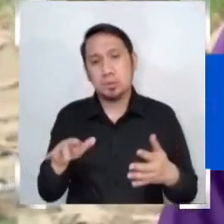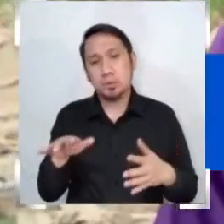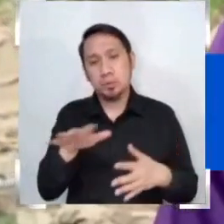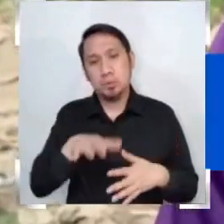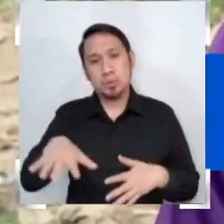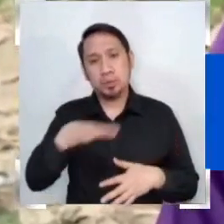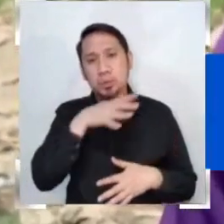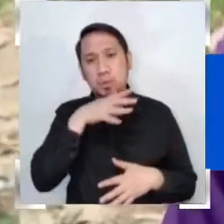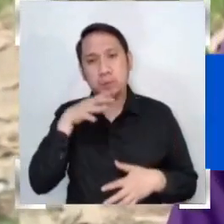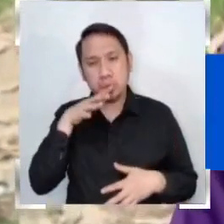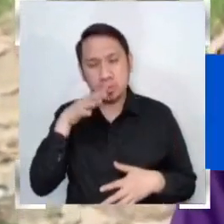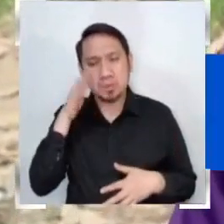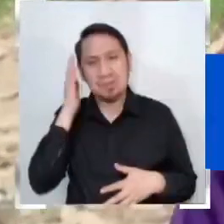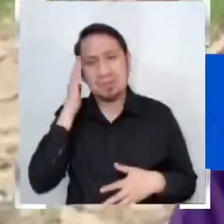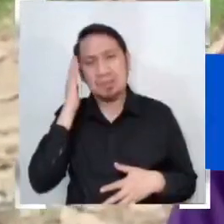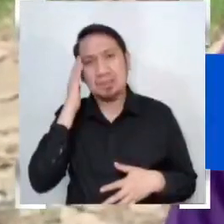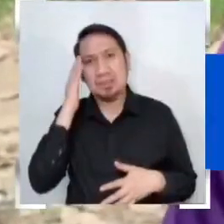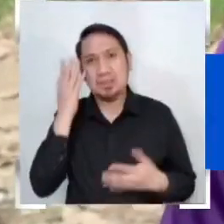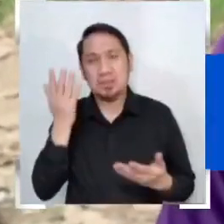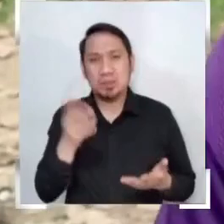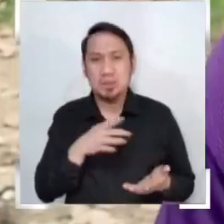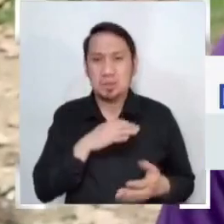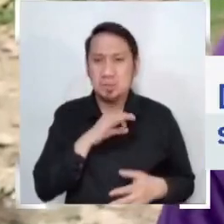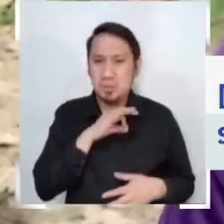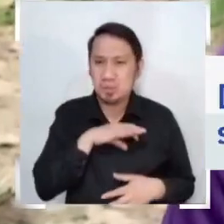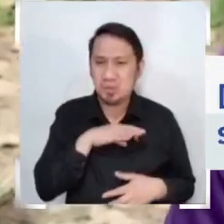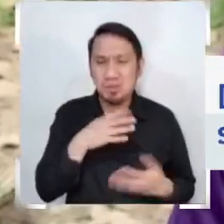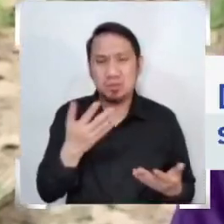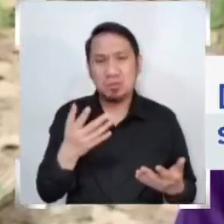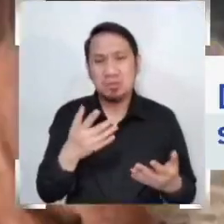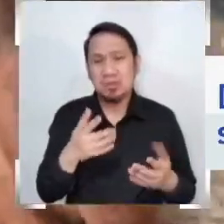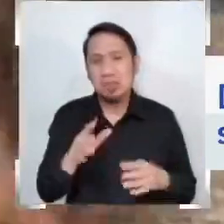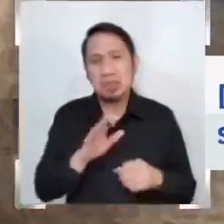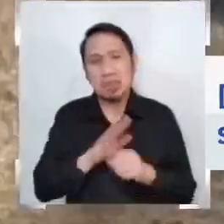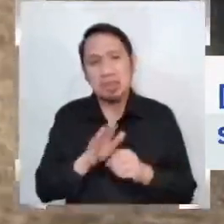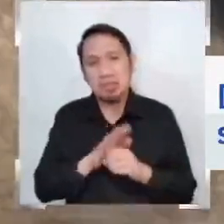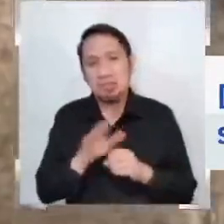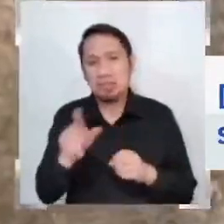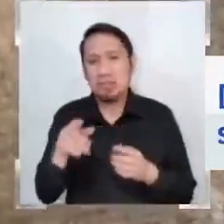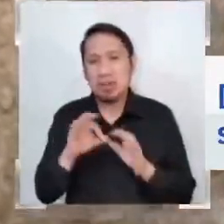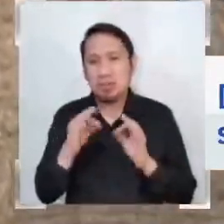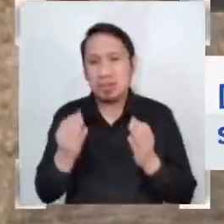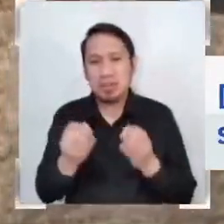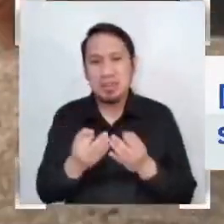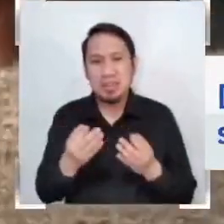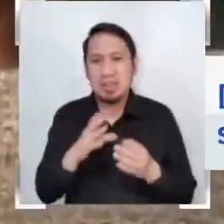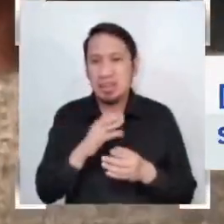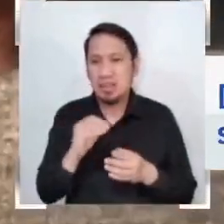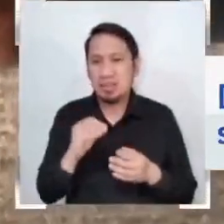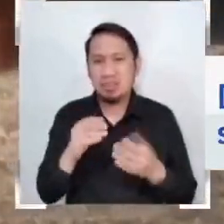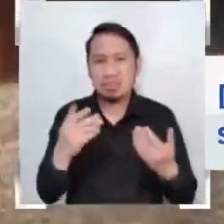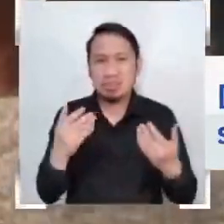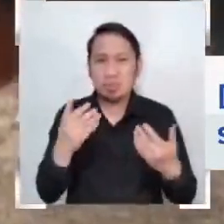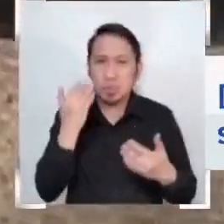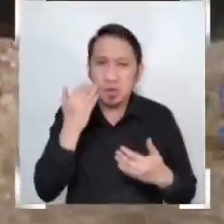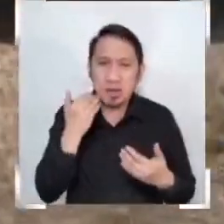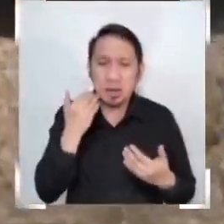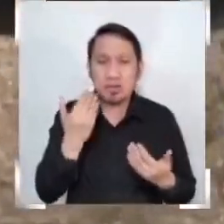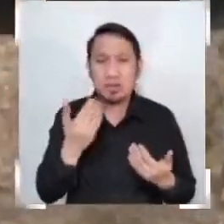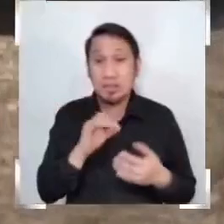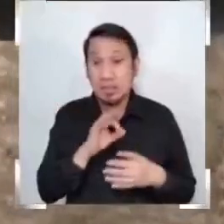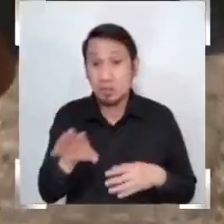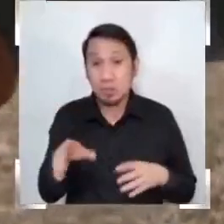tatama lang po panggasto sa pamilya. Minsan nga po ay kinukulang pa. At kapag walang pang fertilizer, kung lesser